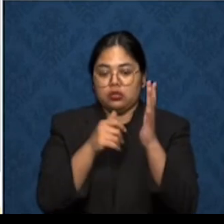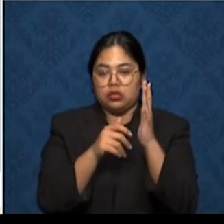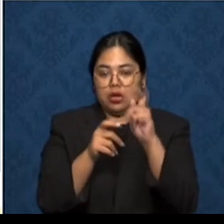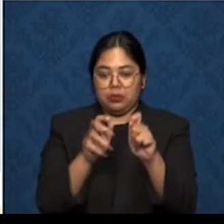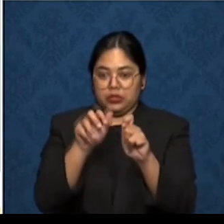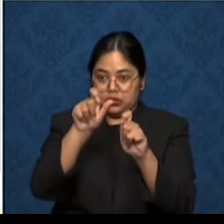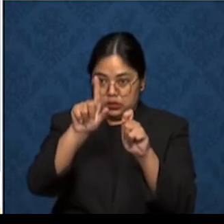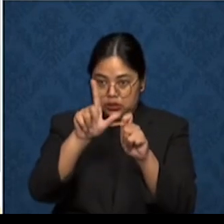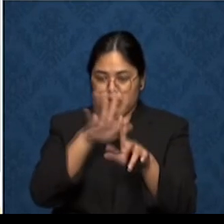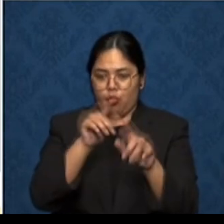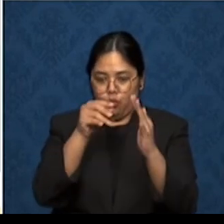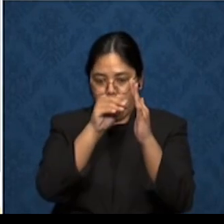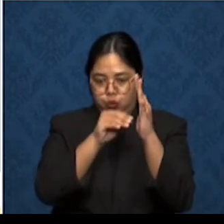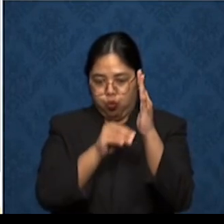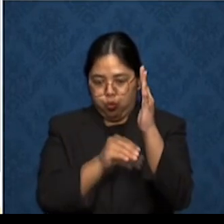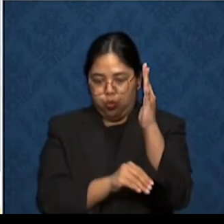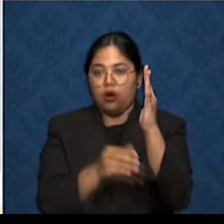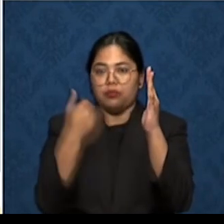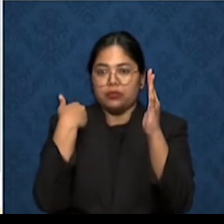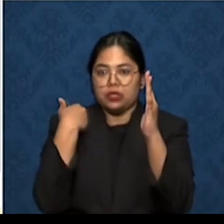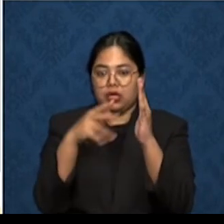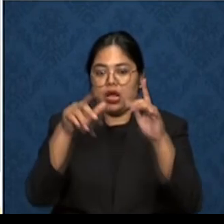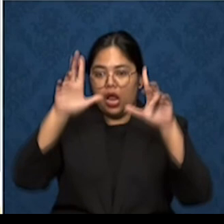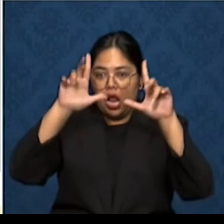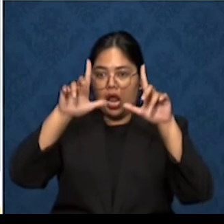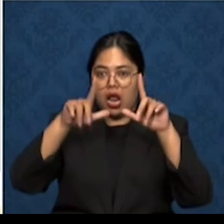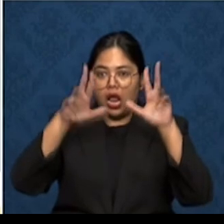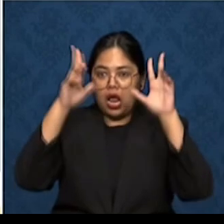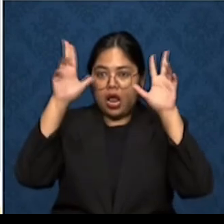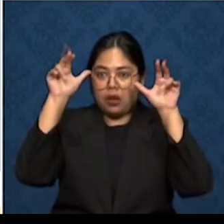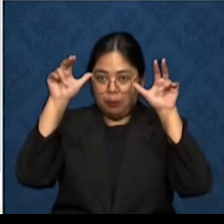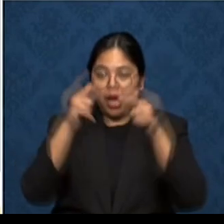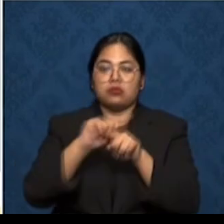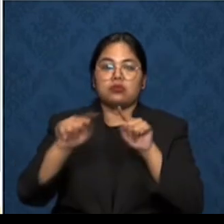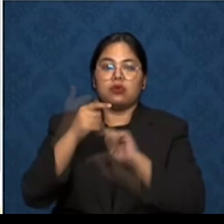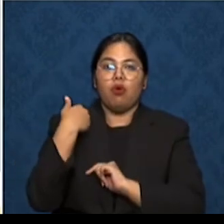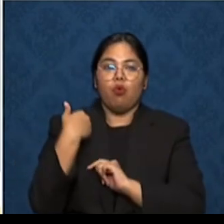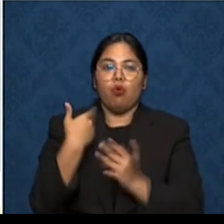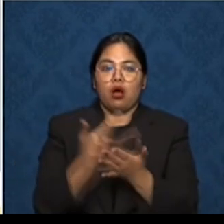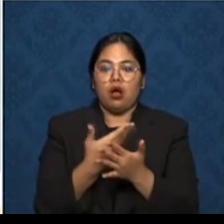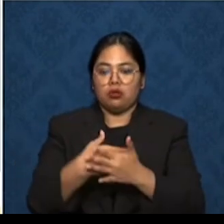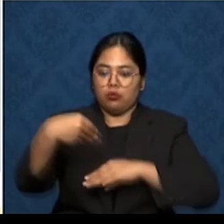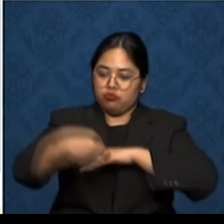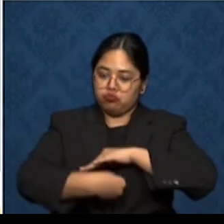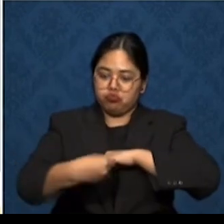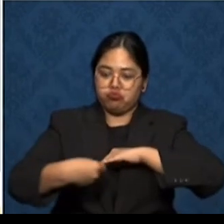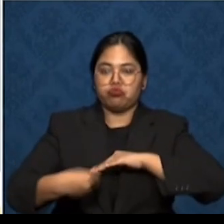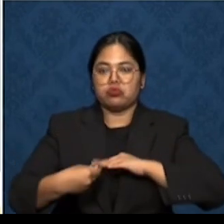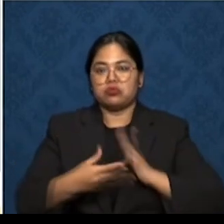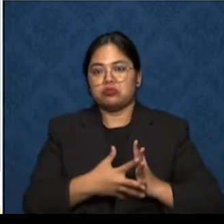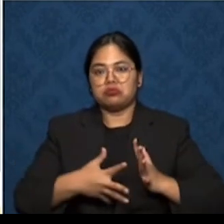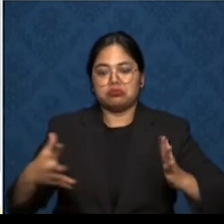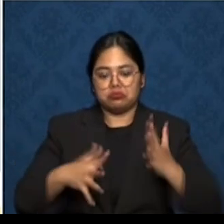ระบุรียาวไปถึง LMP, ลำปางเฮ้ยลักษาน girlfriend